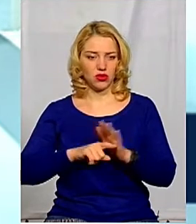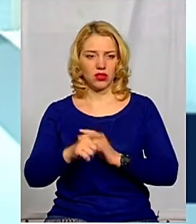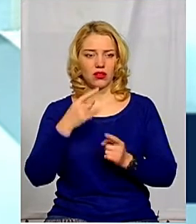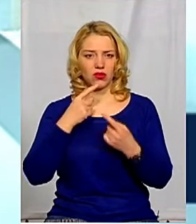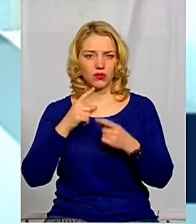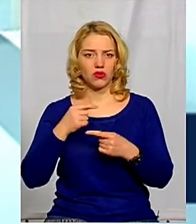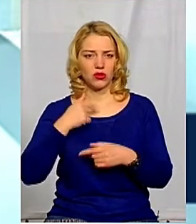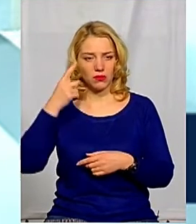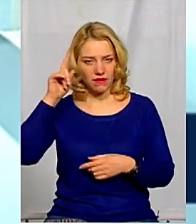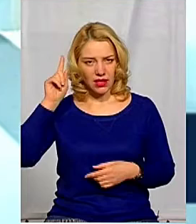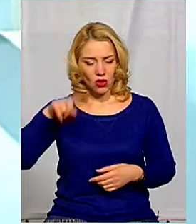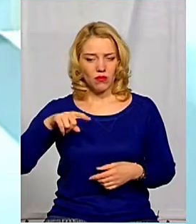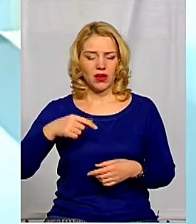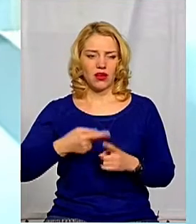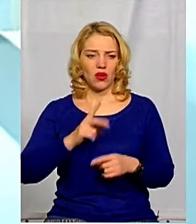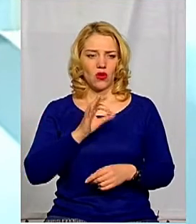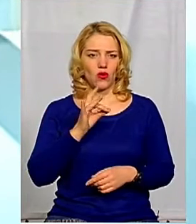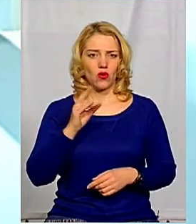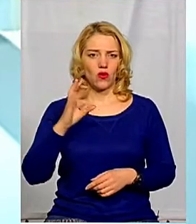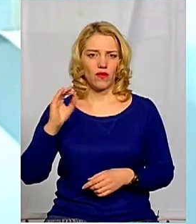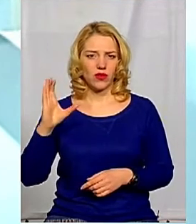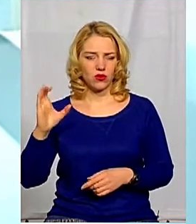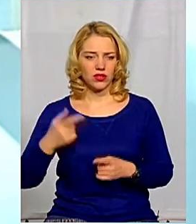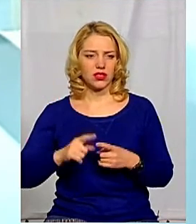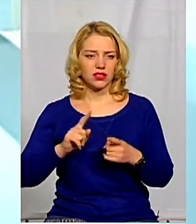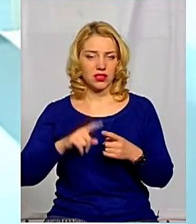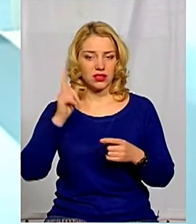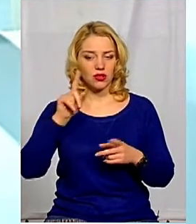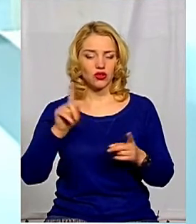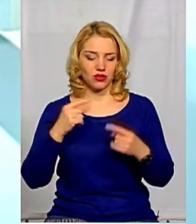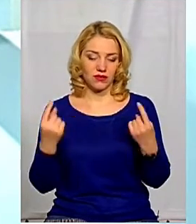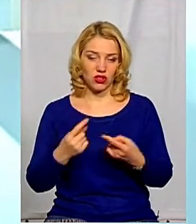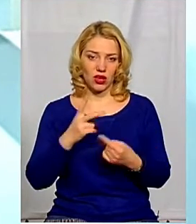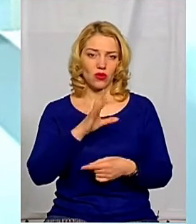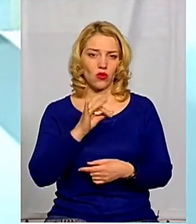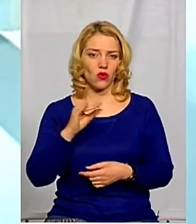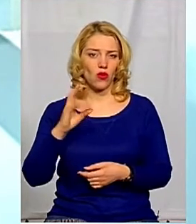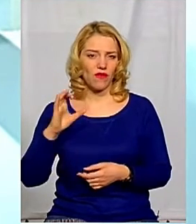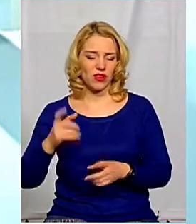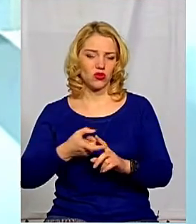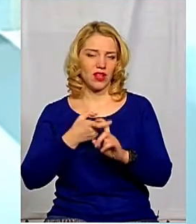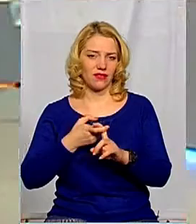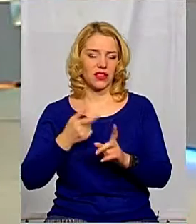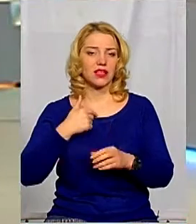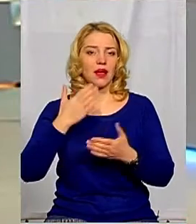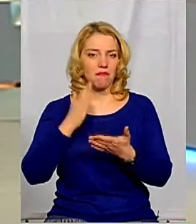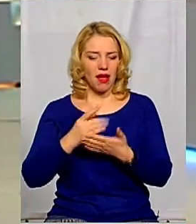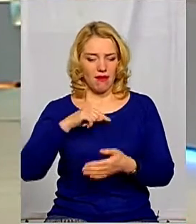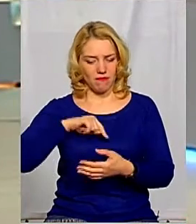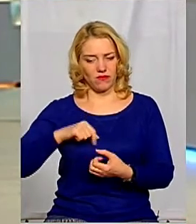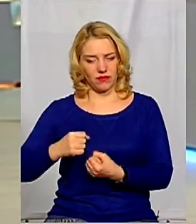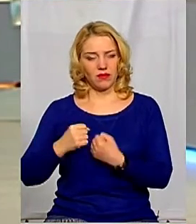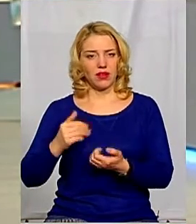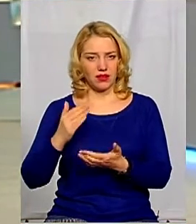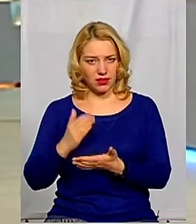те, що нам відома коронавірусна. І це значить, що все населення до звичайної коронавірусної інфекції має імунітет. До звичайної,